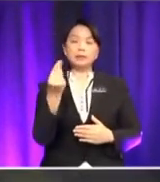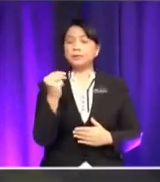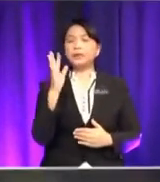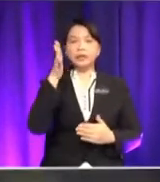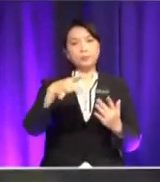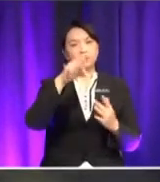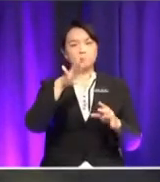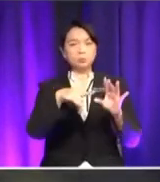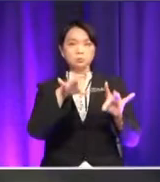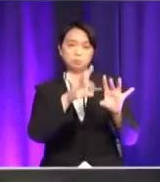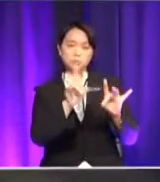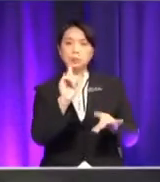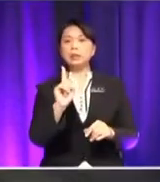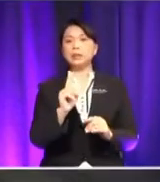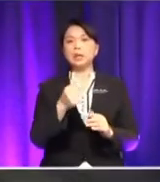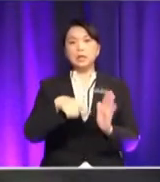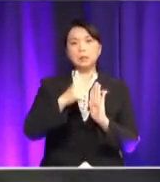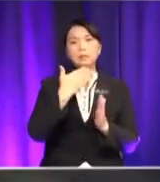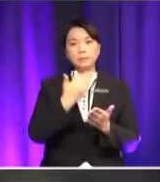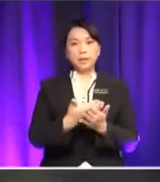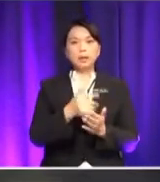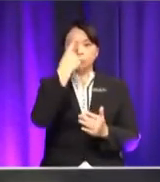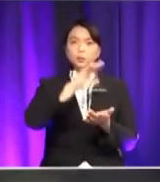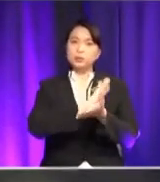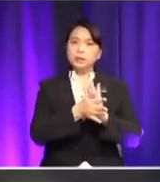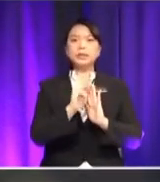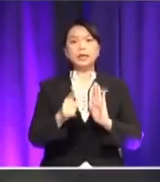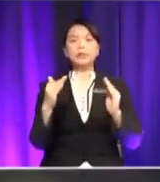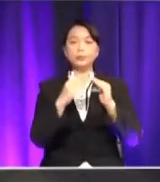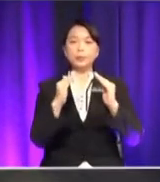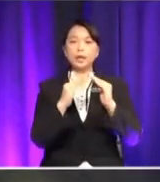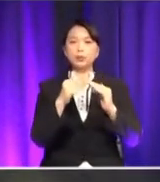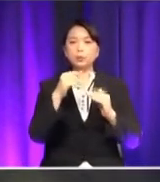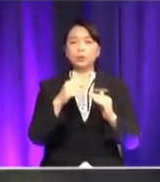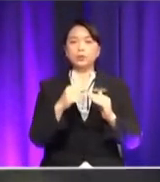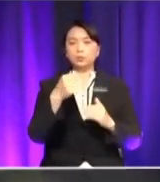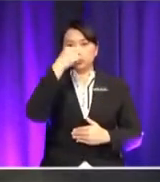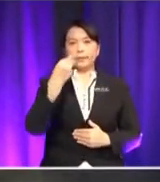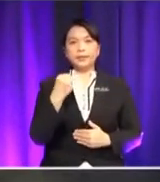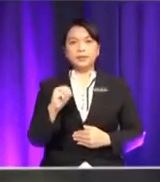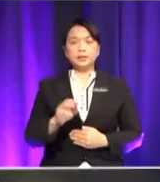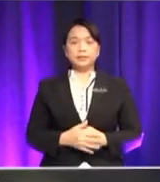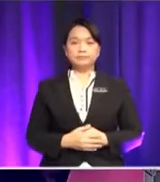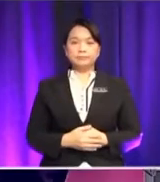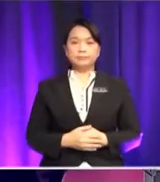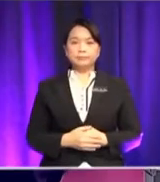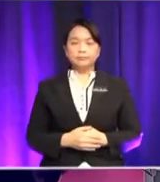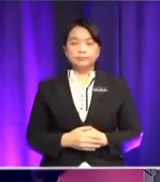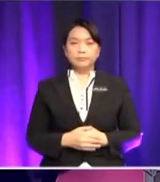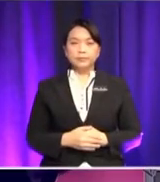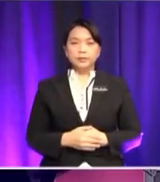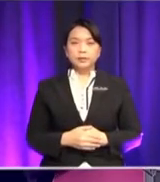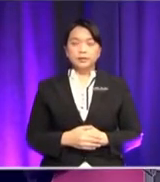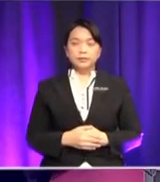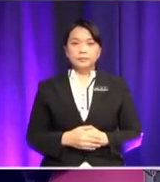terbaik untuk dijadikan sebagai Hai a rumah kediaman bagi dia eh jadi hasrat ataupun citarasa tuh